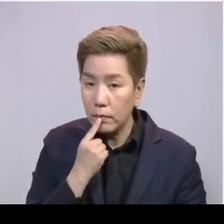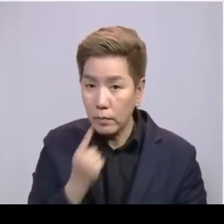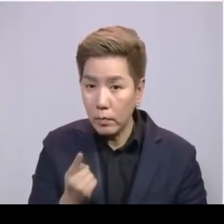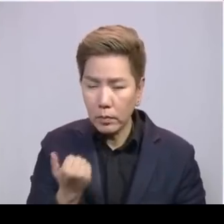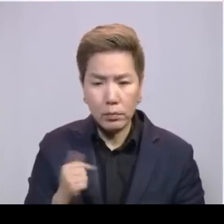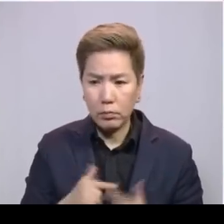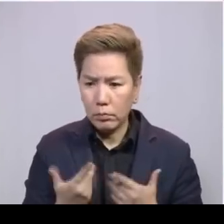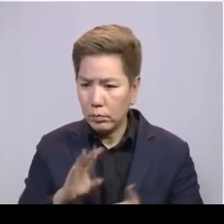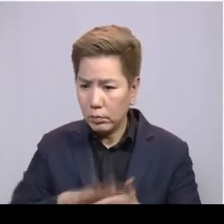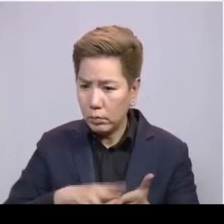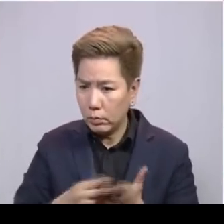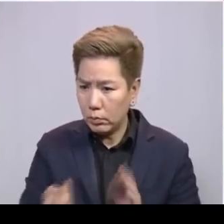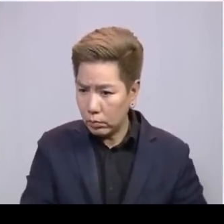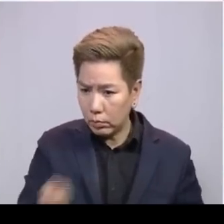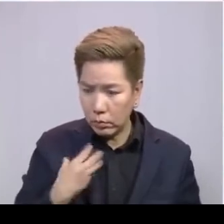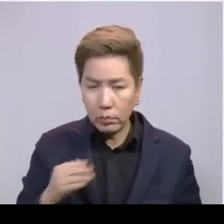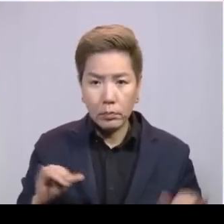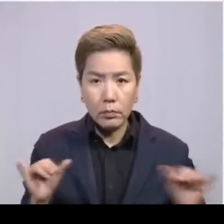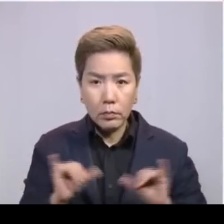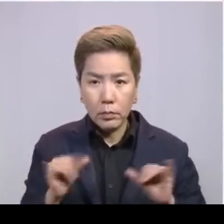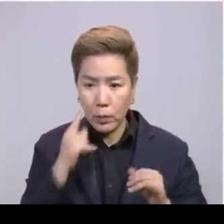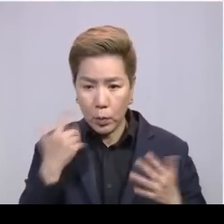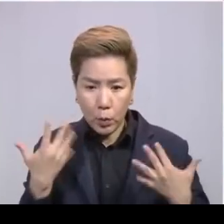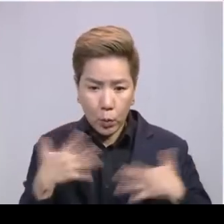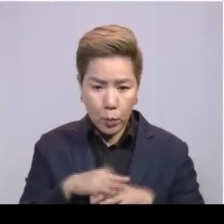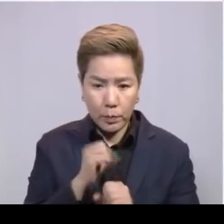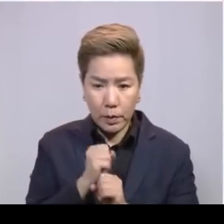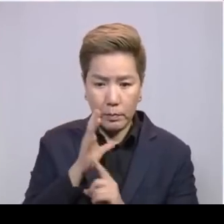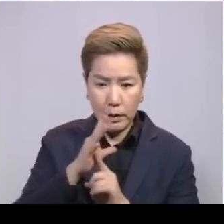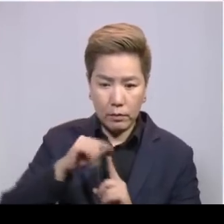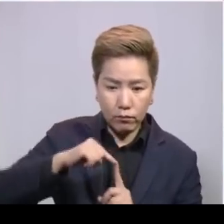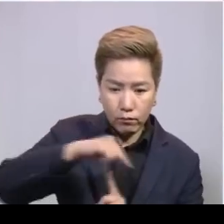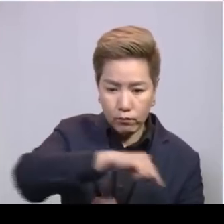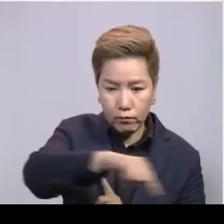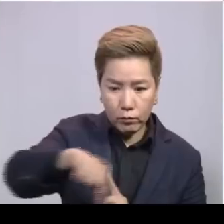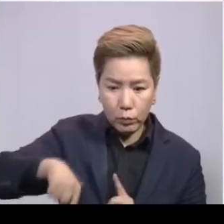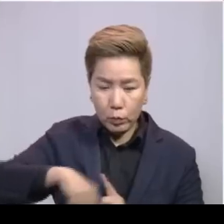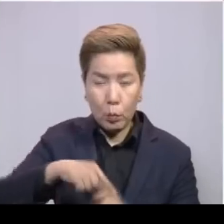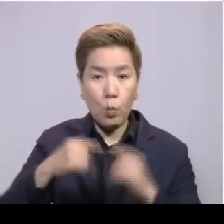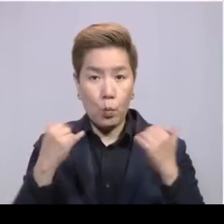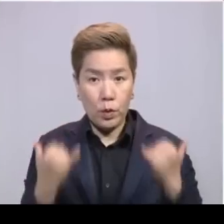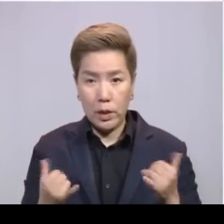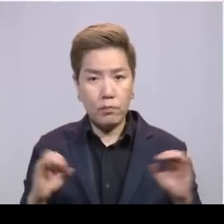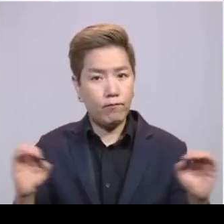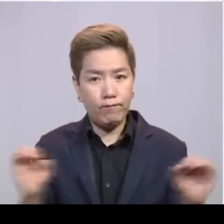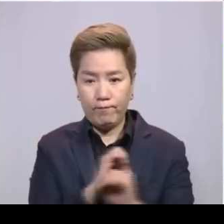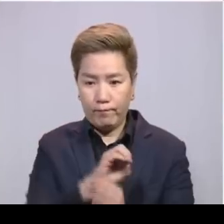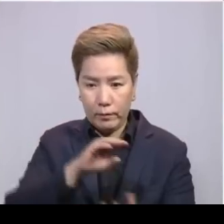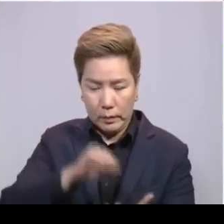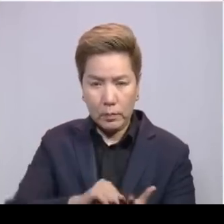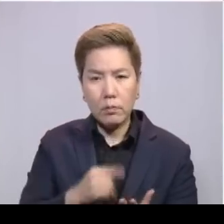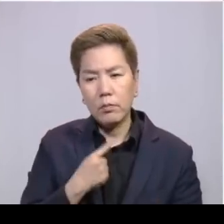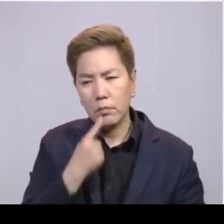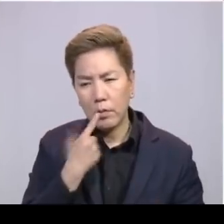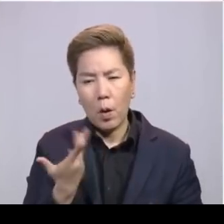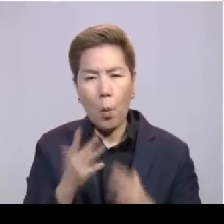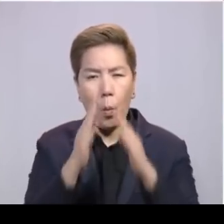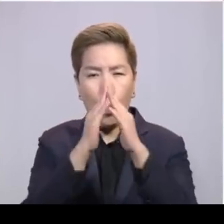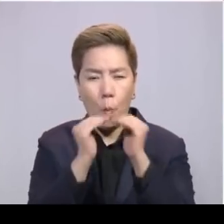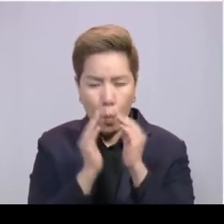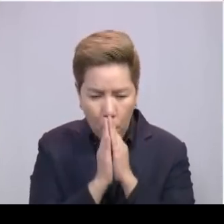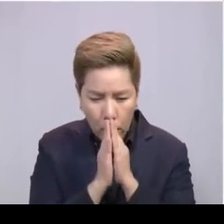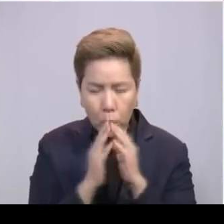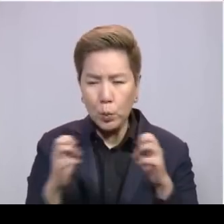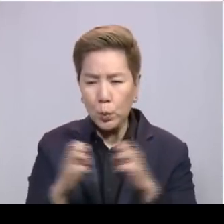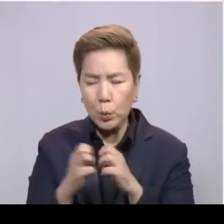ไม่ได้มีกำหนดการที่คุณพิธาจะมาร่วมกิจกรรมเวียนเทียนของวัดในวันนี้นะครับแล้วก็ออกมาขอร้องบอกว่าอย่านำวัดไป